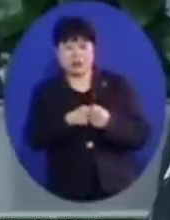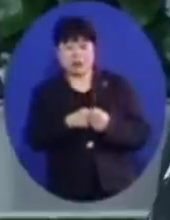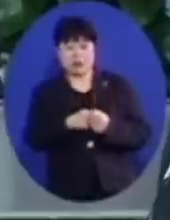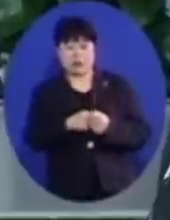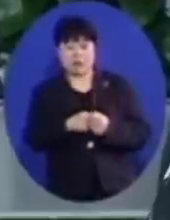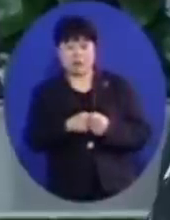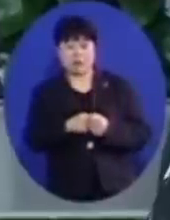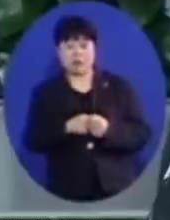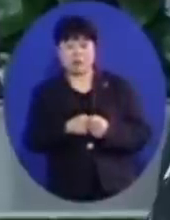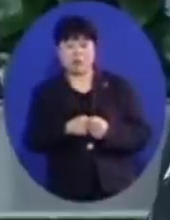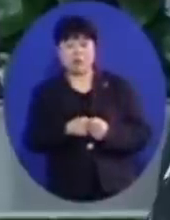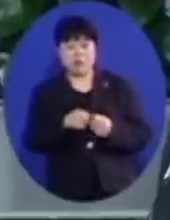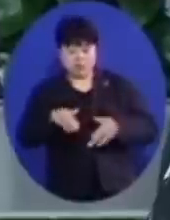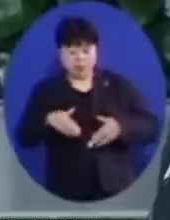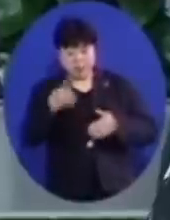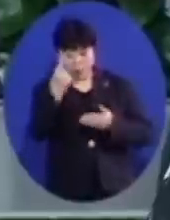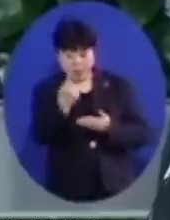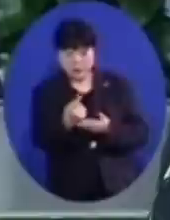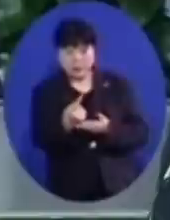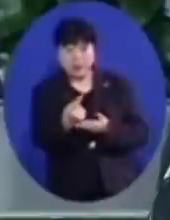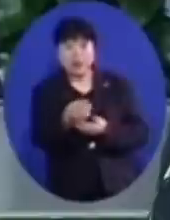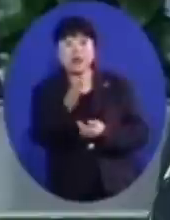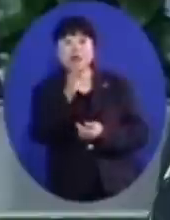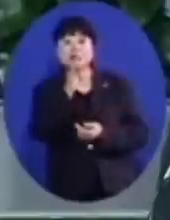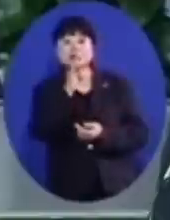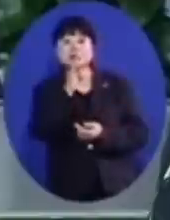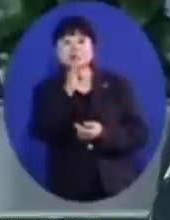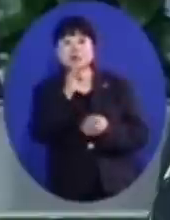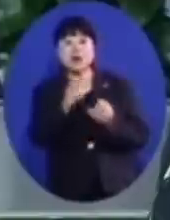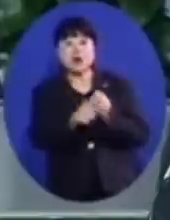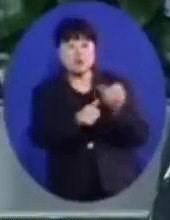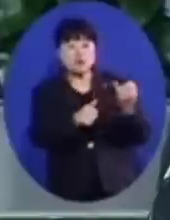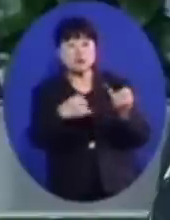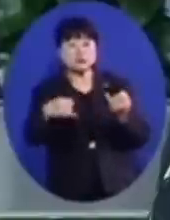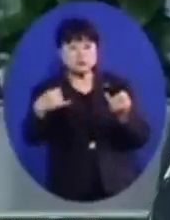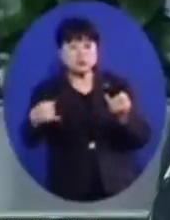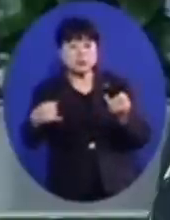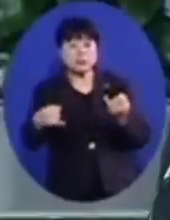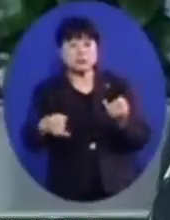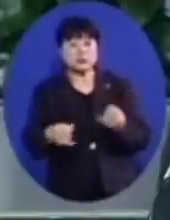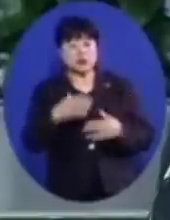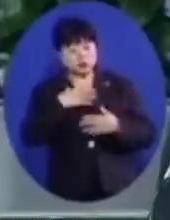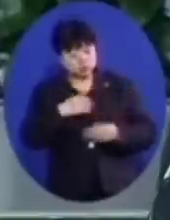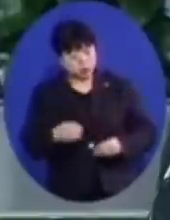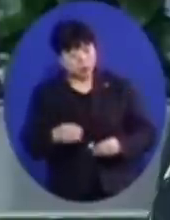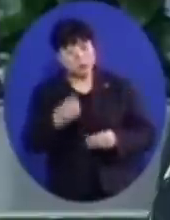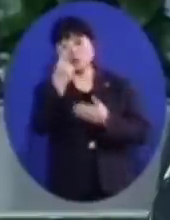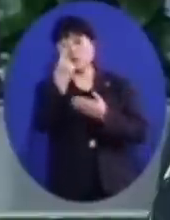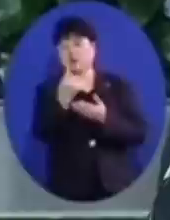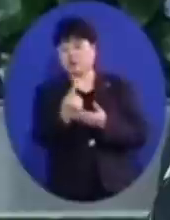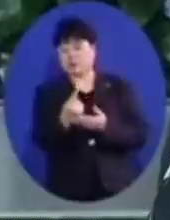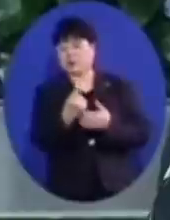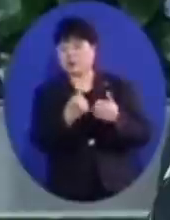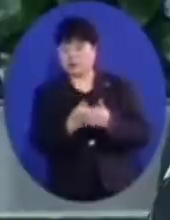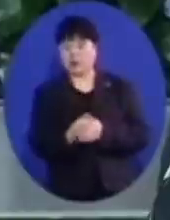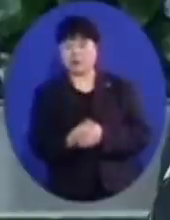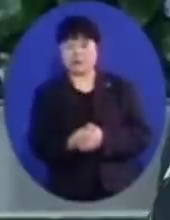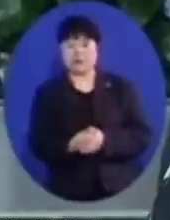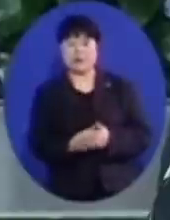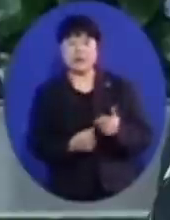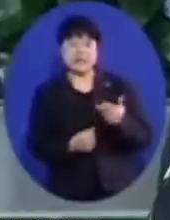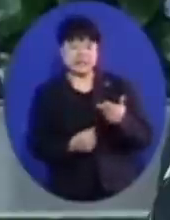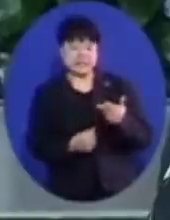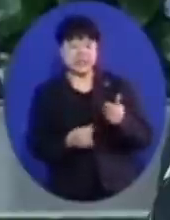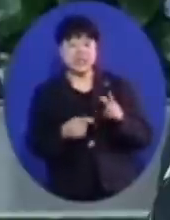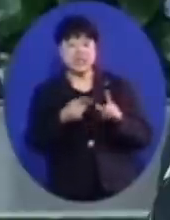후사일생으로 나만의 내려왔는데 우리 집사람하고 자식들하고 무사히 내려왔어요 그래서 또 일사후퇴 때